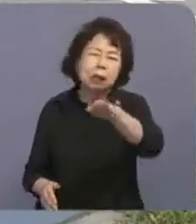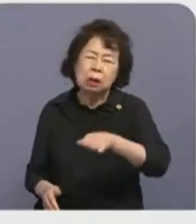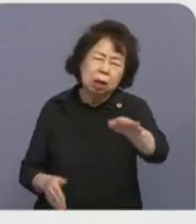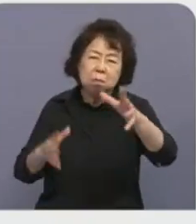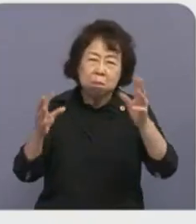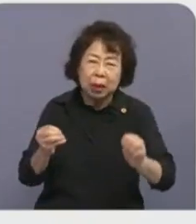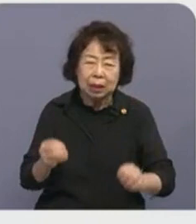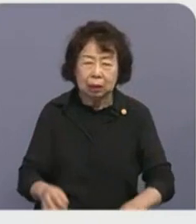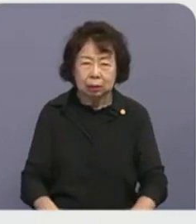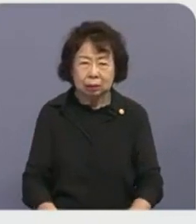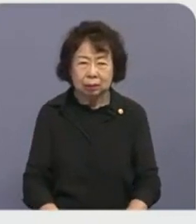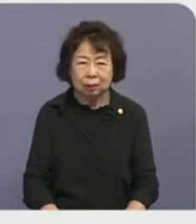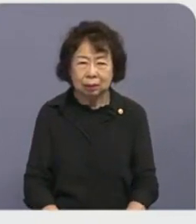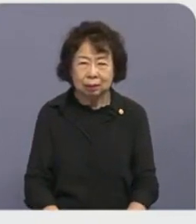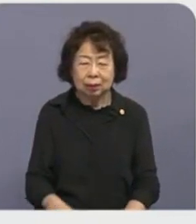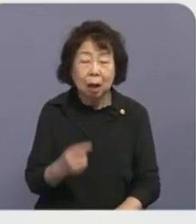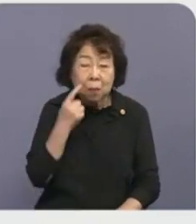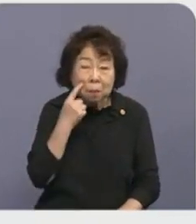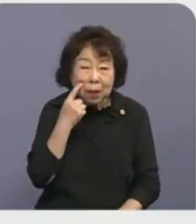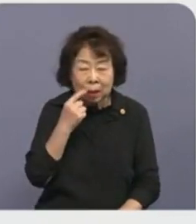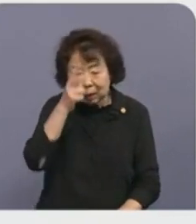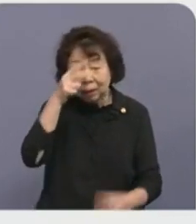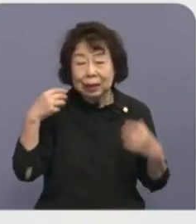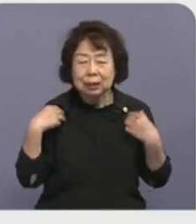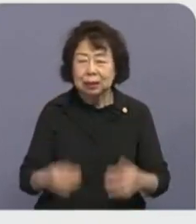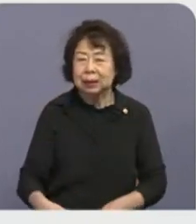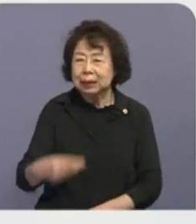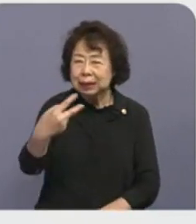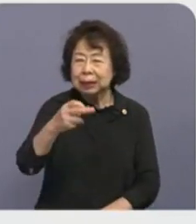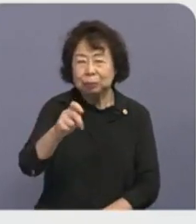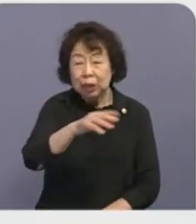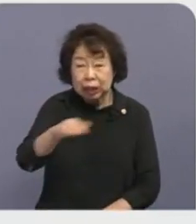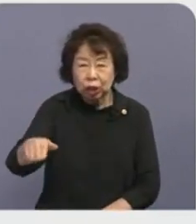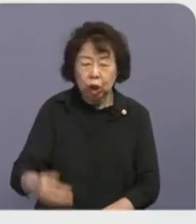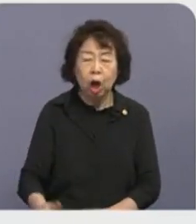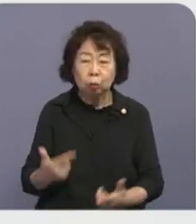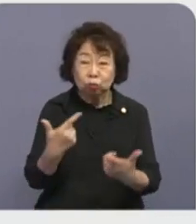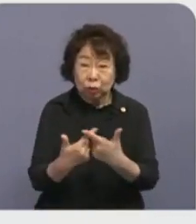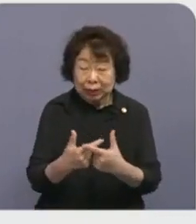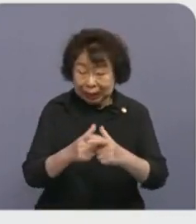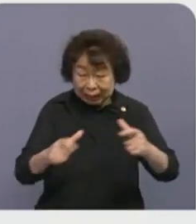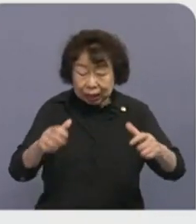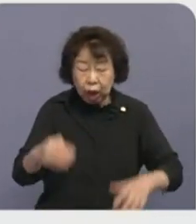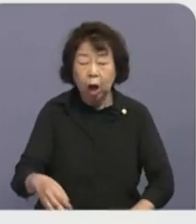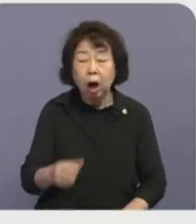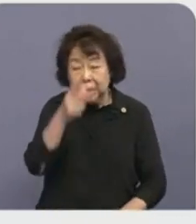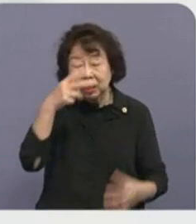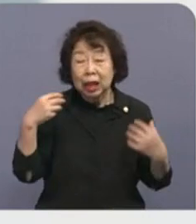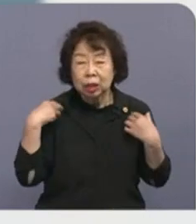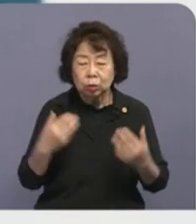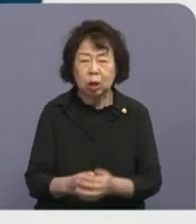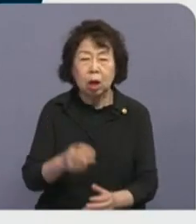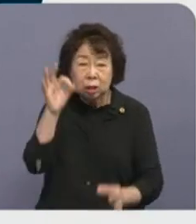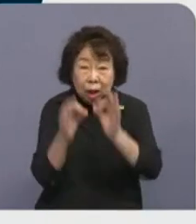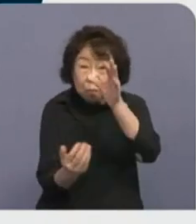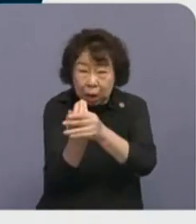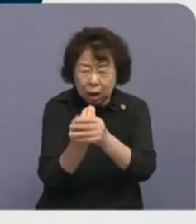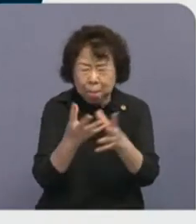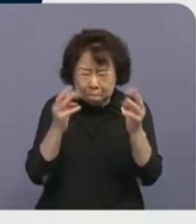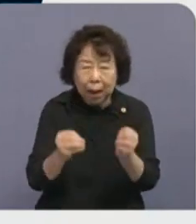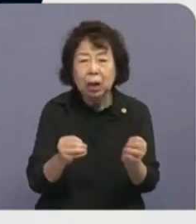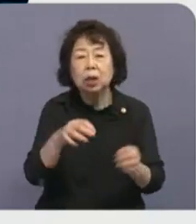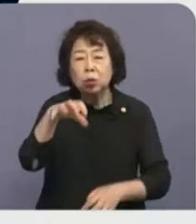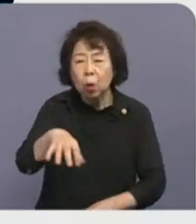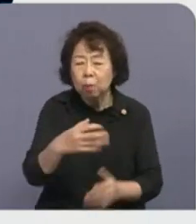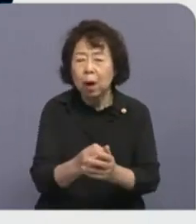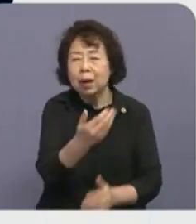사실. 경찰청에 따르면 2021년 기준 부산광역시 15개 경찰서 중 교통 사망 사고가 가장 많았던